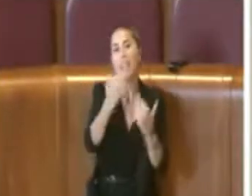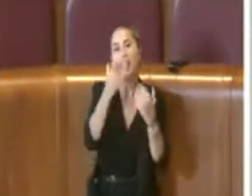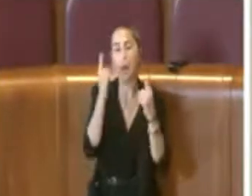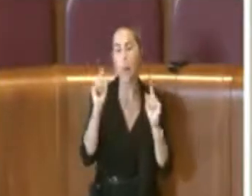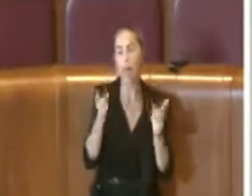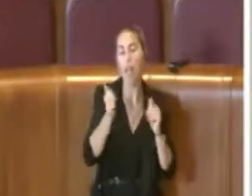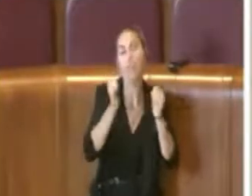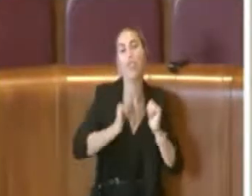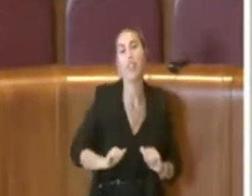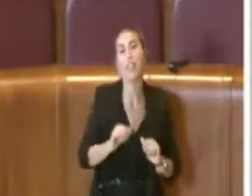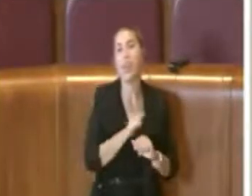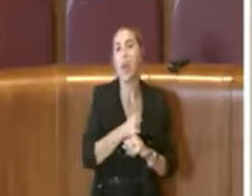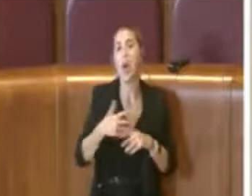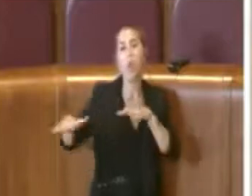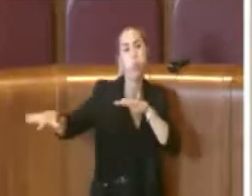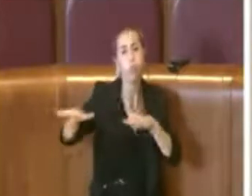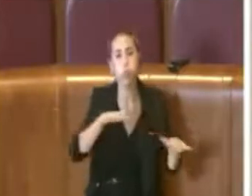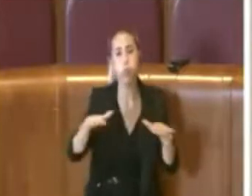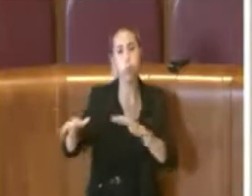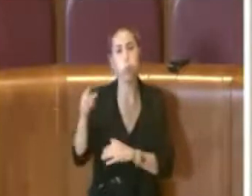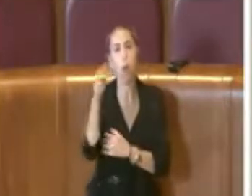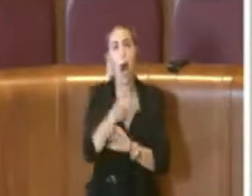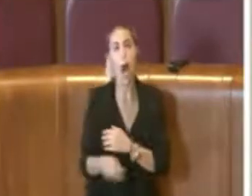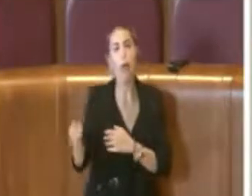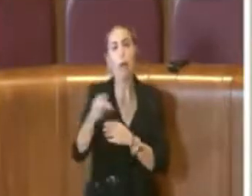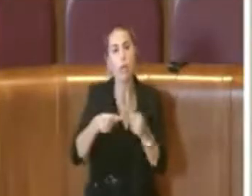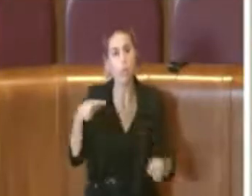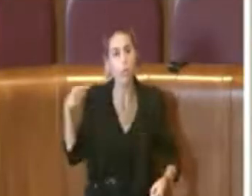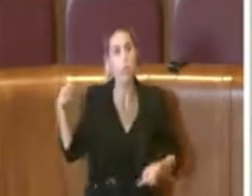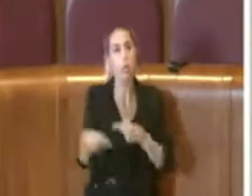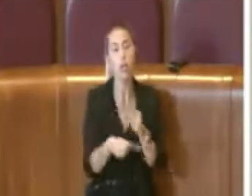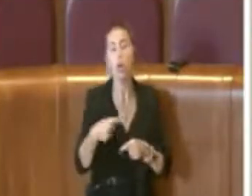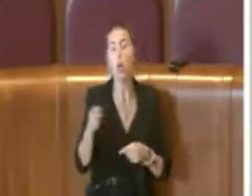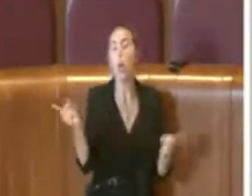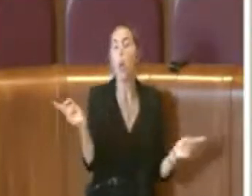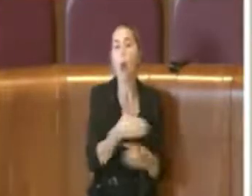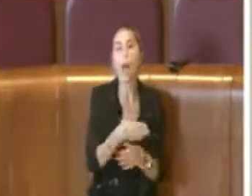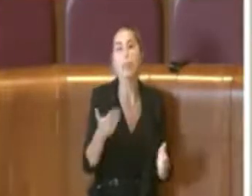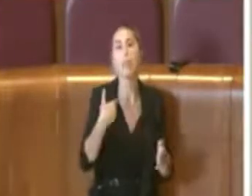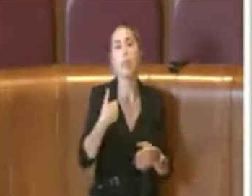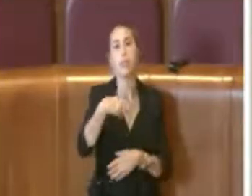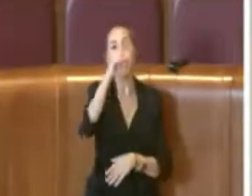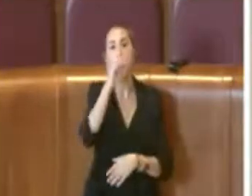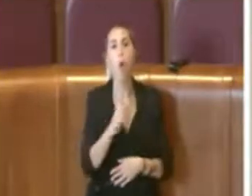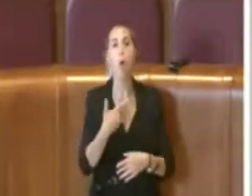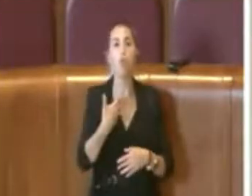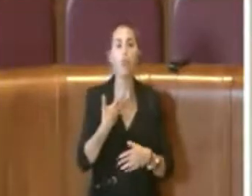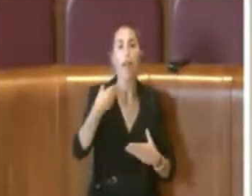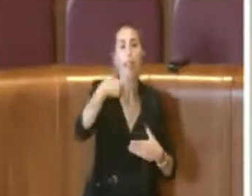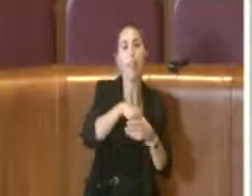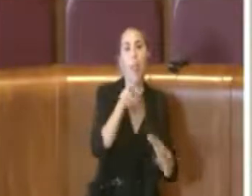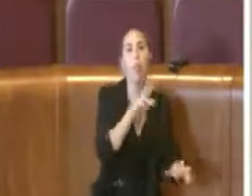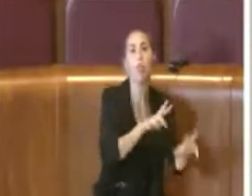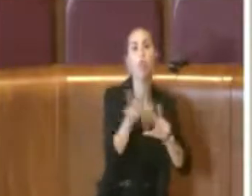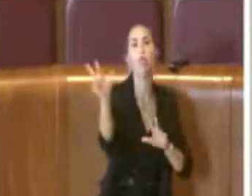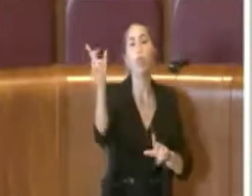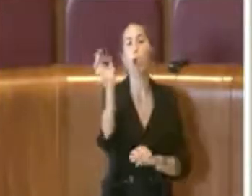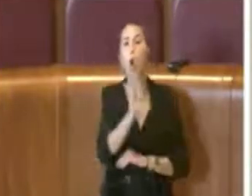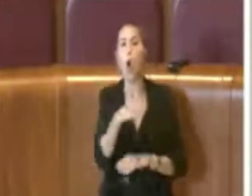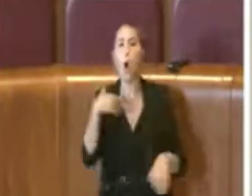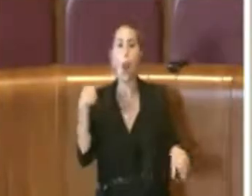in primis che si sono mossi, i livelli territoriali, i municipi che hanno fatto un